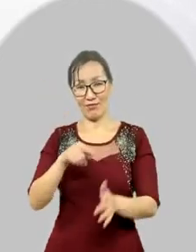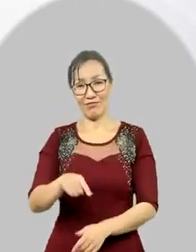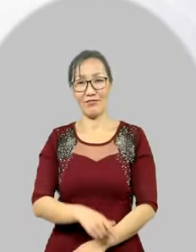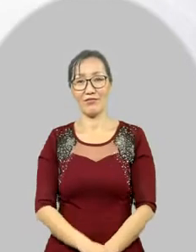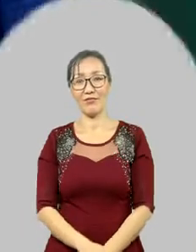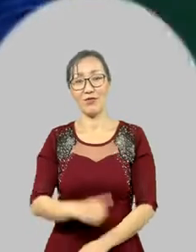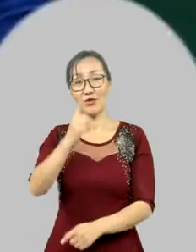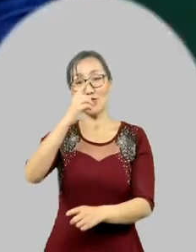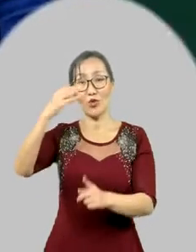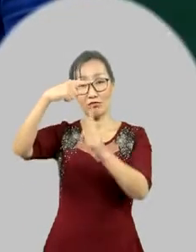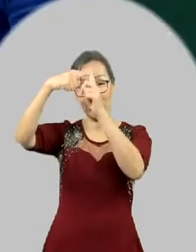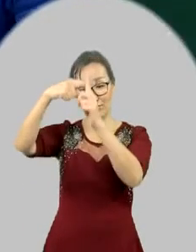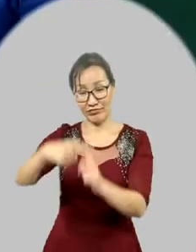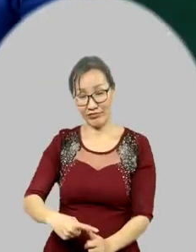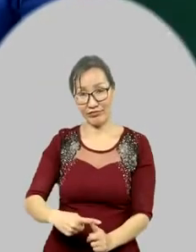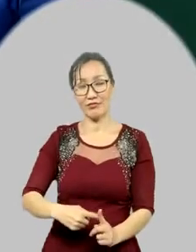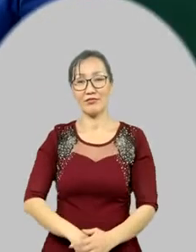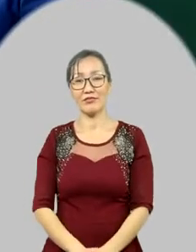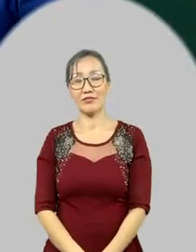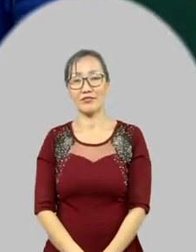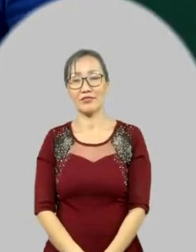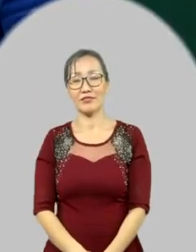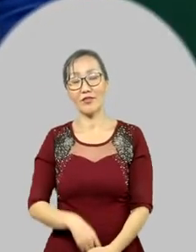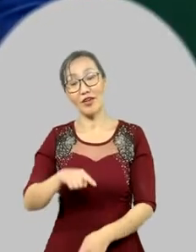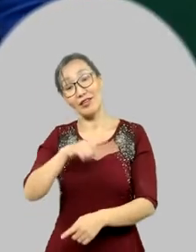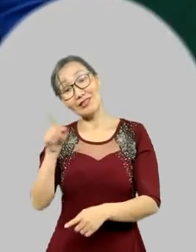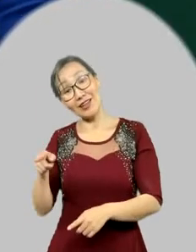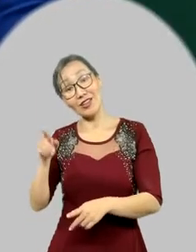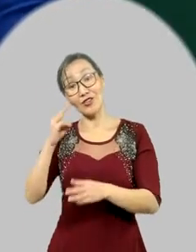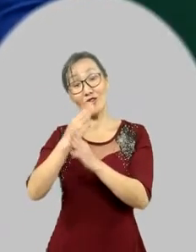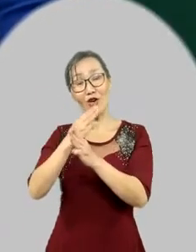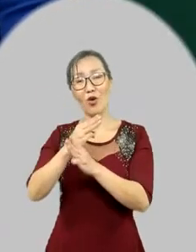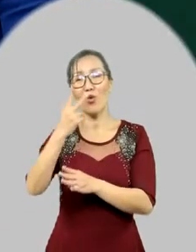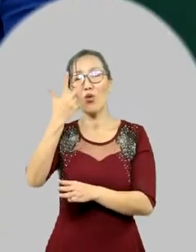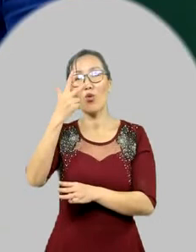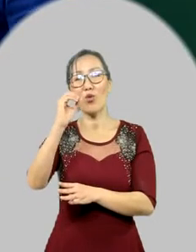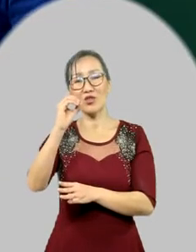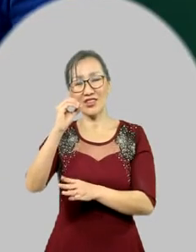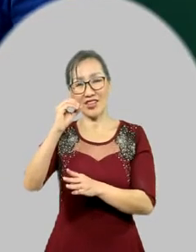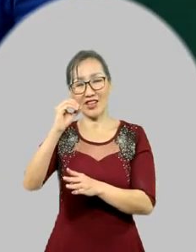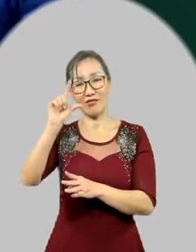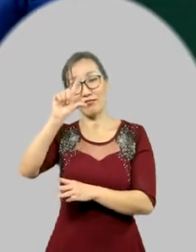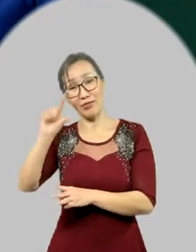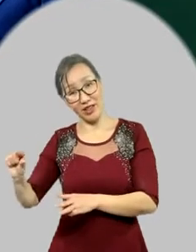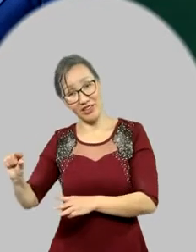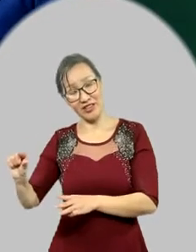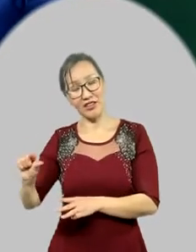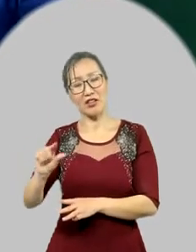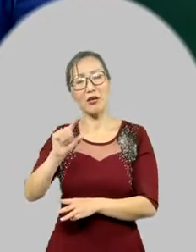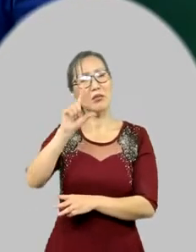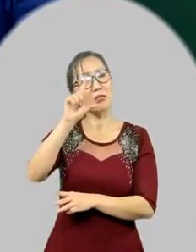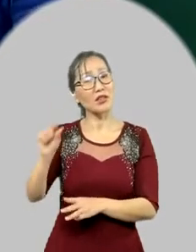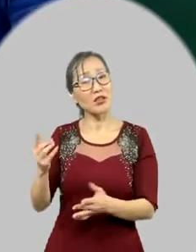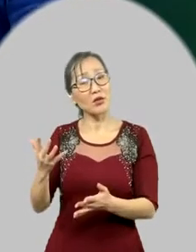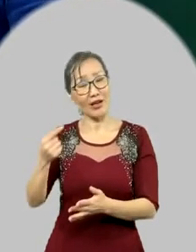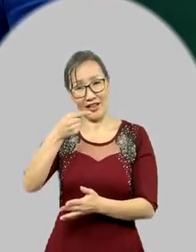6118. За одоо энэ тоог 30-аар багасгая. 30-аар багасгах гэхээр аль орн